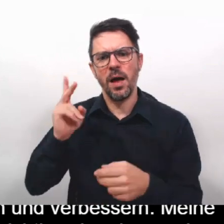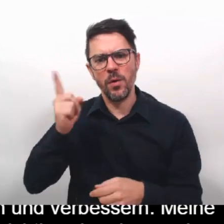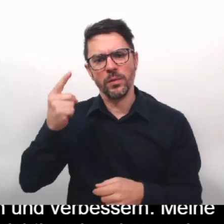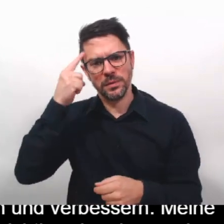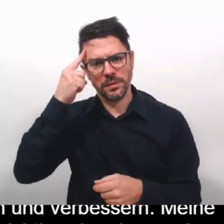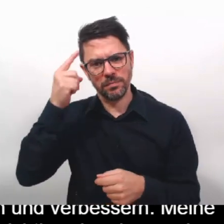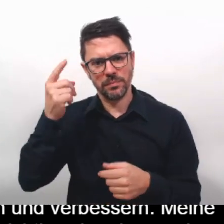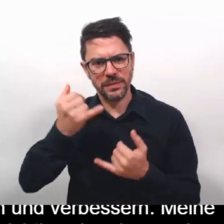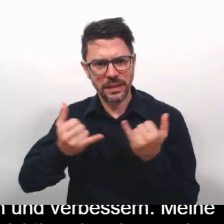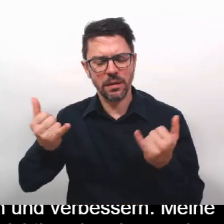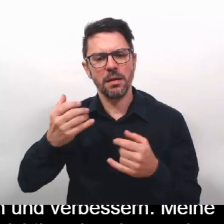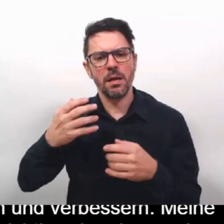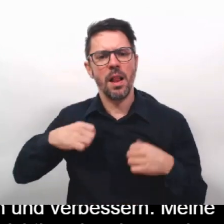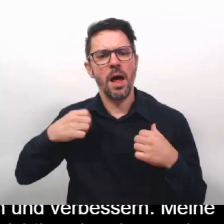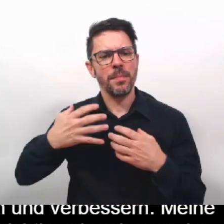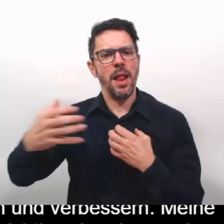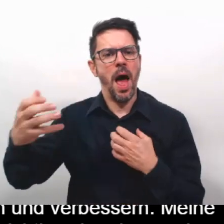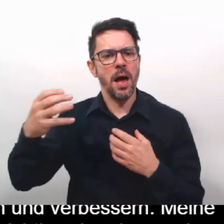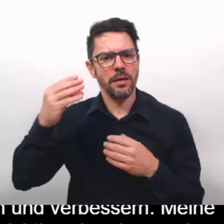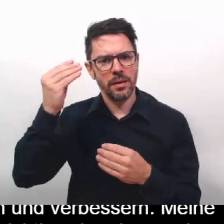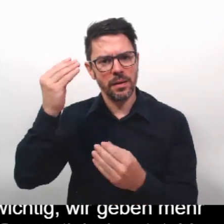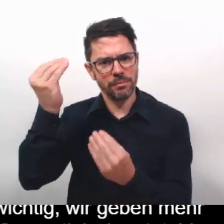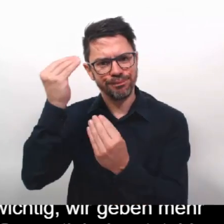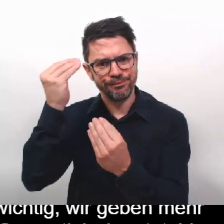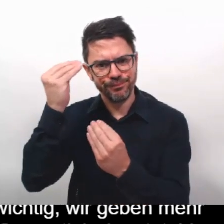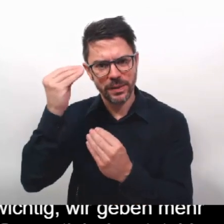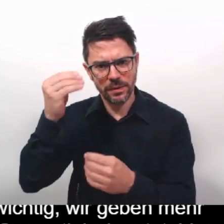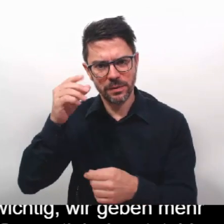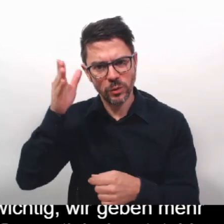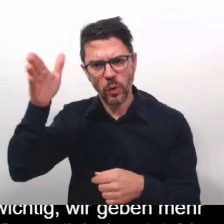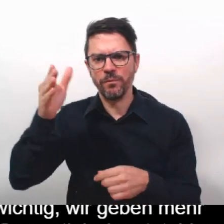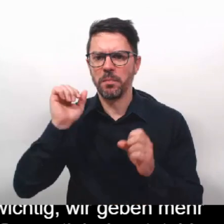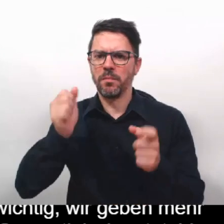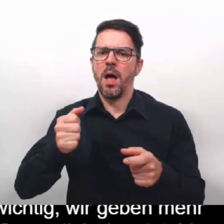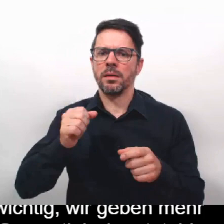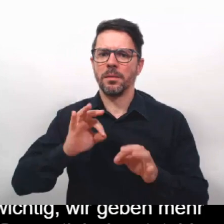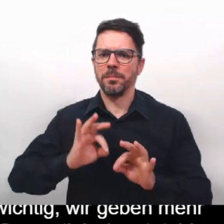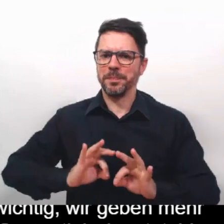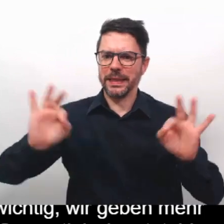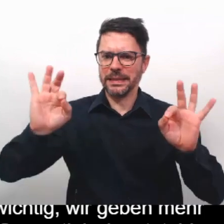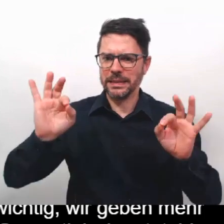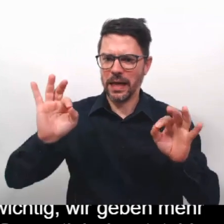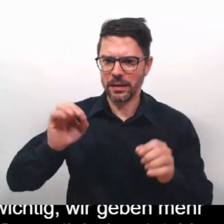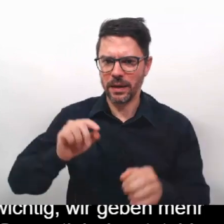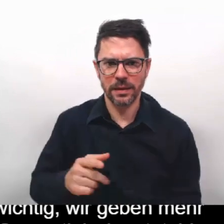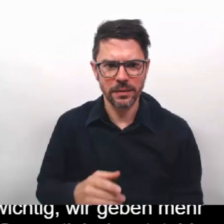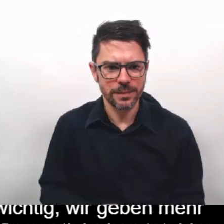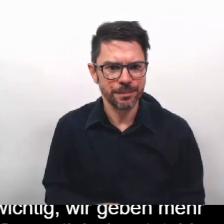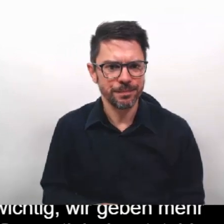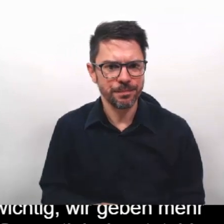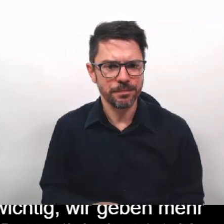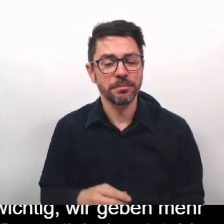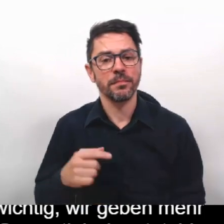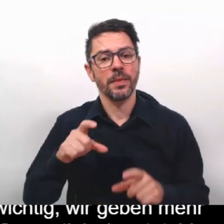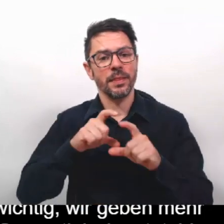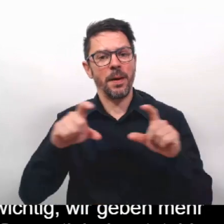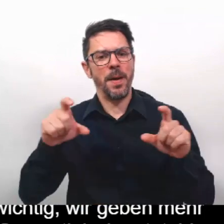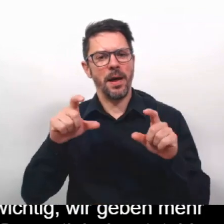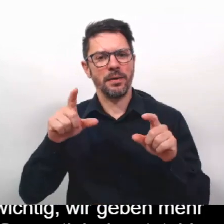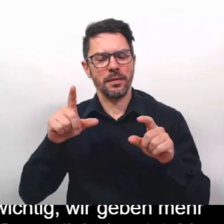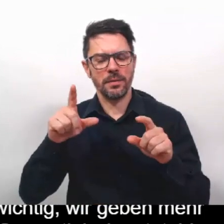eben auch Ressourcen und finanzielle Dinge mit geben an den HAW, Frau Döring-Mann-Töfel, genauso wie an den Universitäten. Ganz wichtiger Punkt.